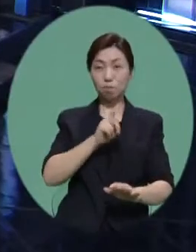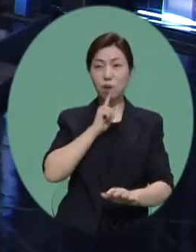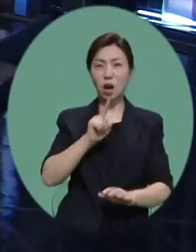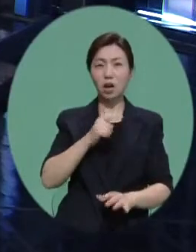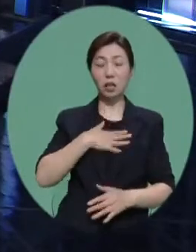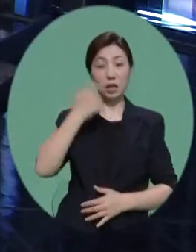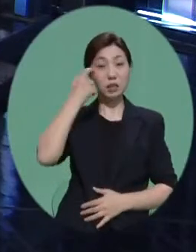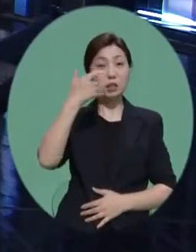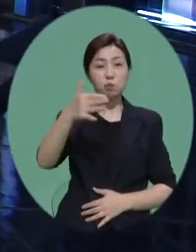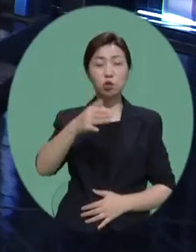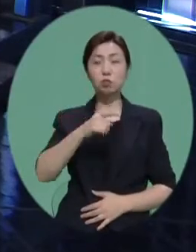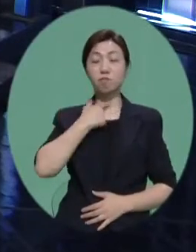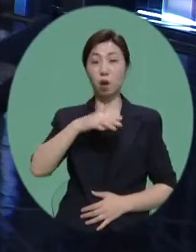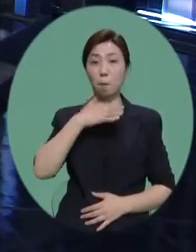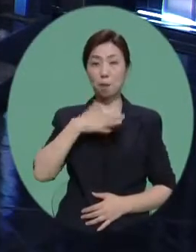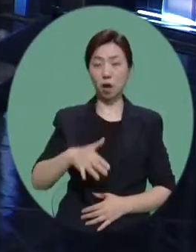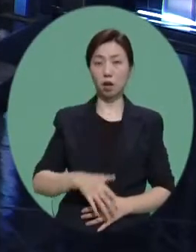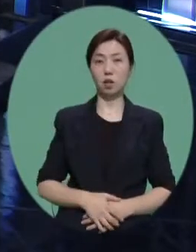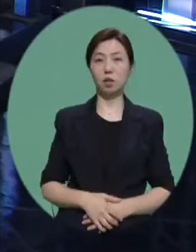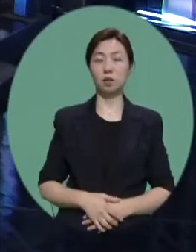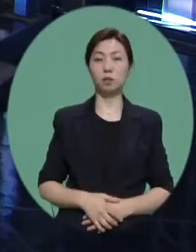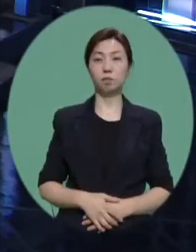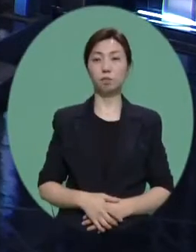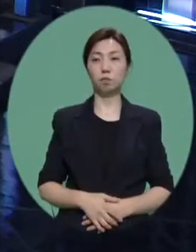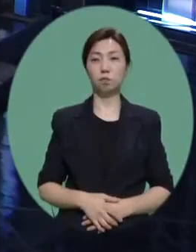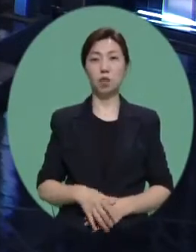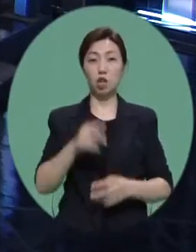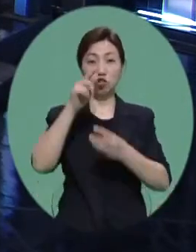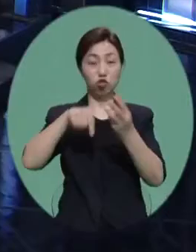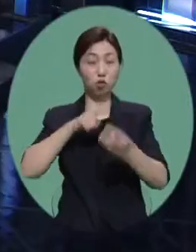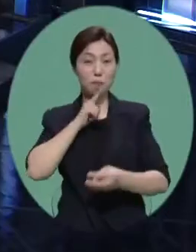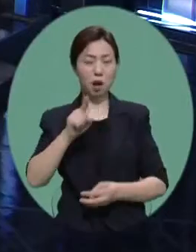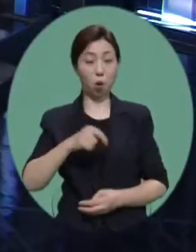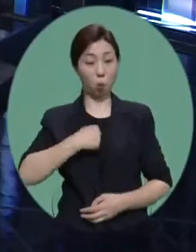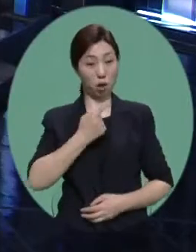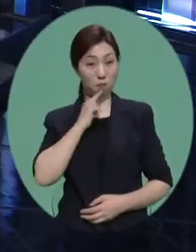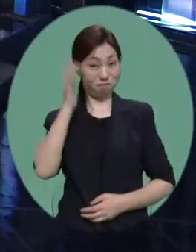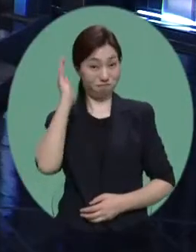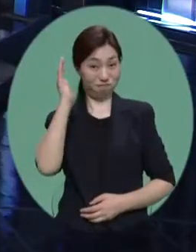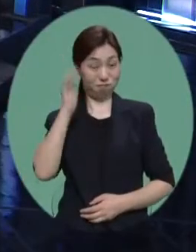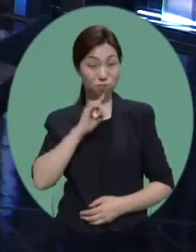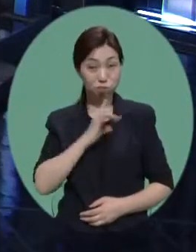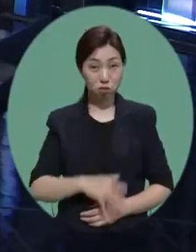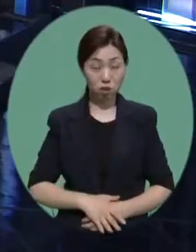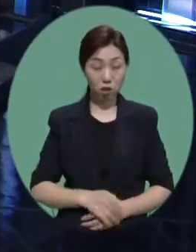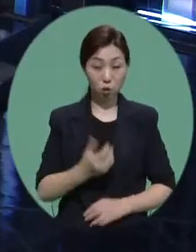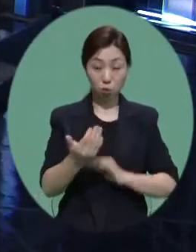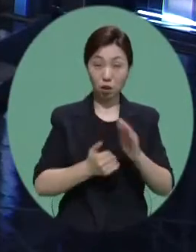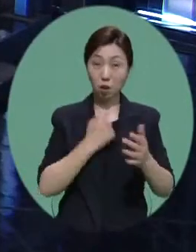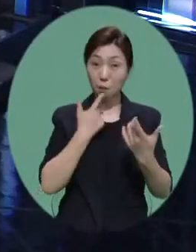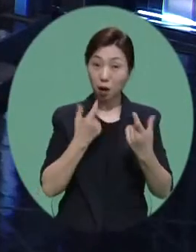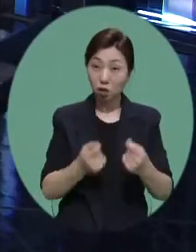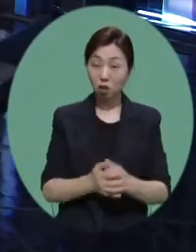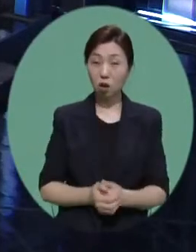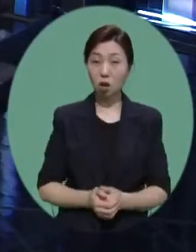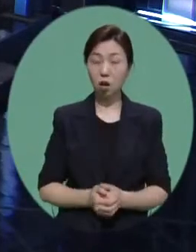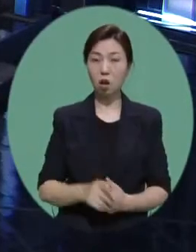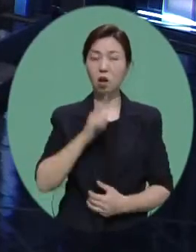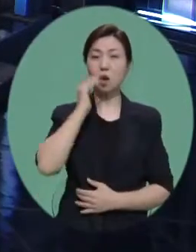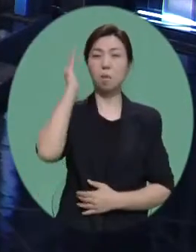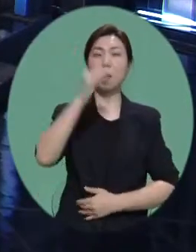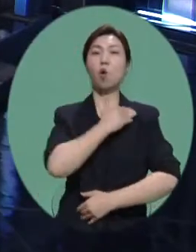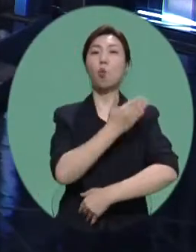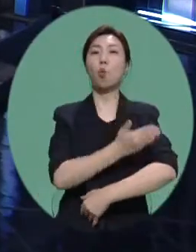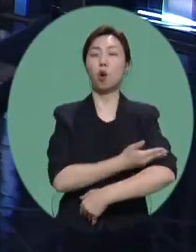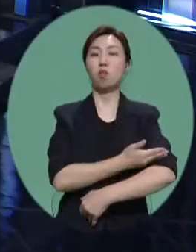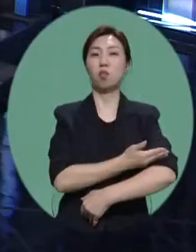전에 드디어 합니다 4 지금 제 혼자 말씀 하신 거예요 질문이 아니고 아까도 점심을 발언 그러곤 얻으신